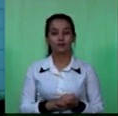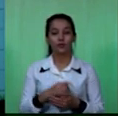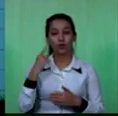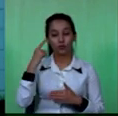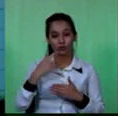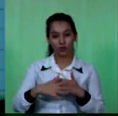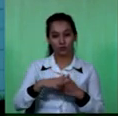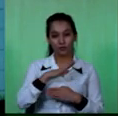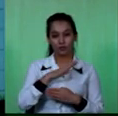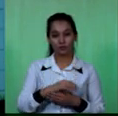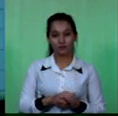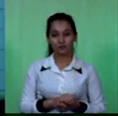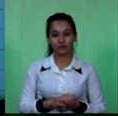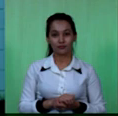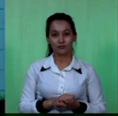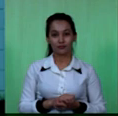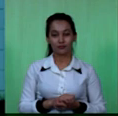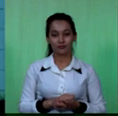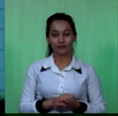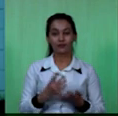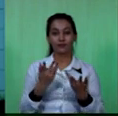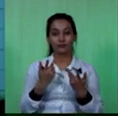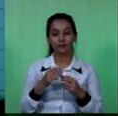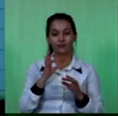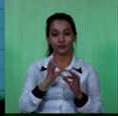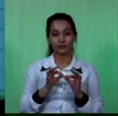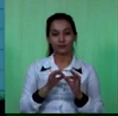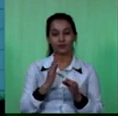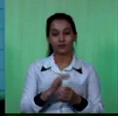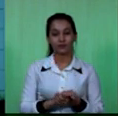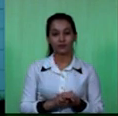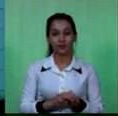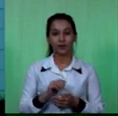Tushunarli bo'ldimi? Unday bo'lsa, yechimni tekshirib ko'ramiz.